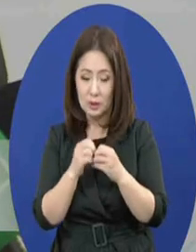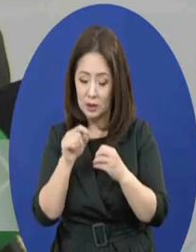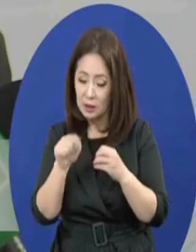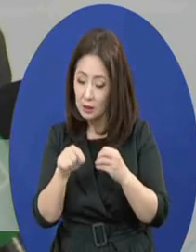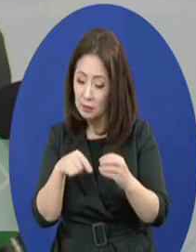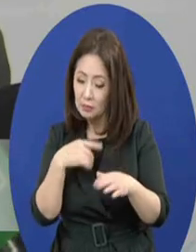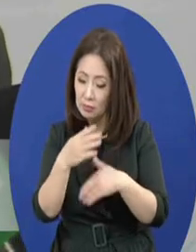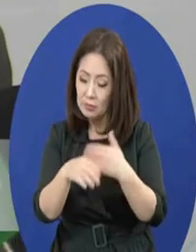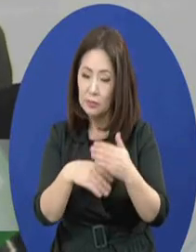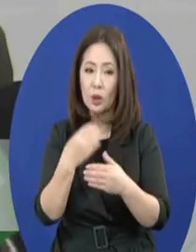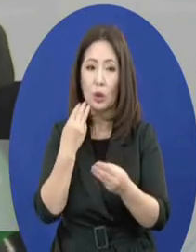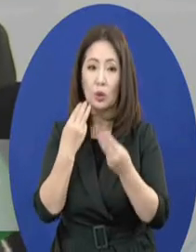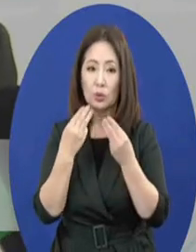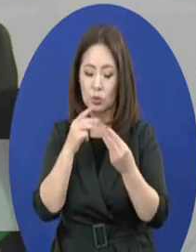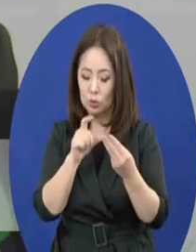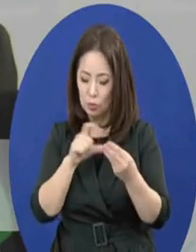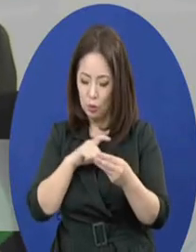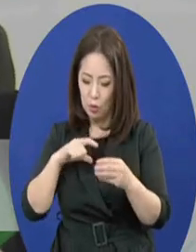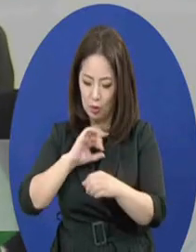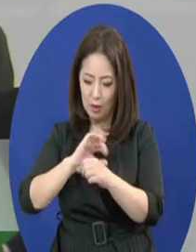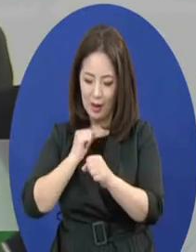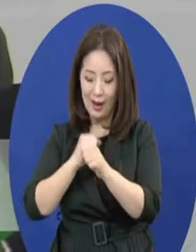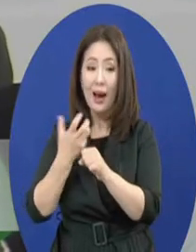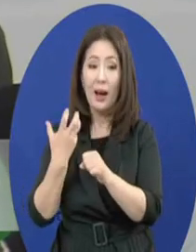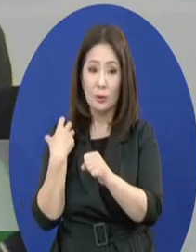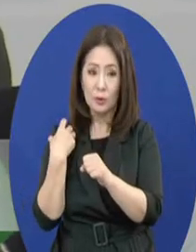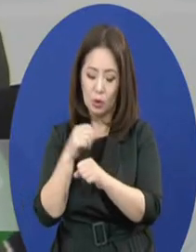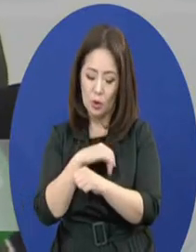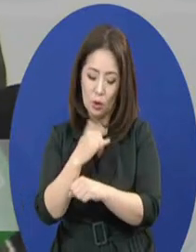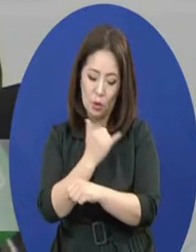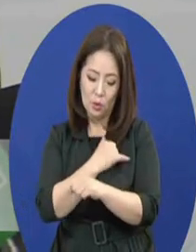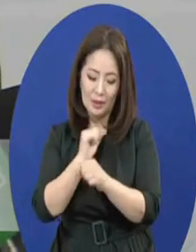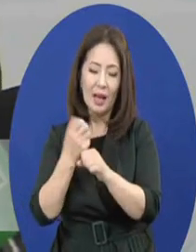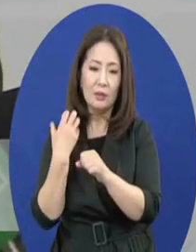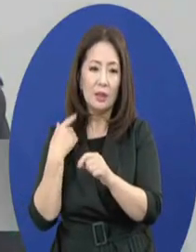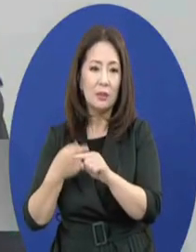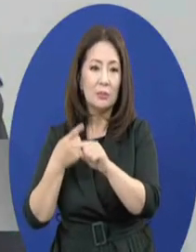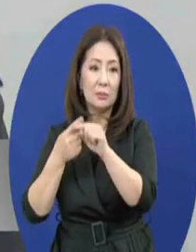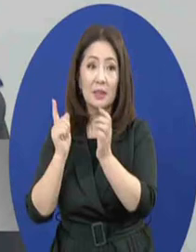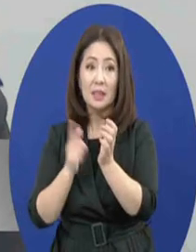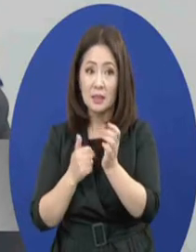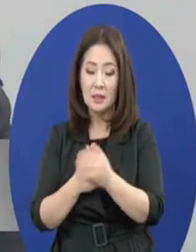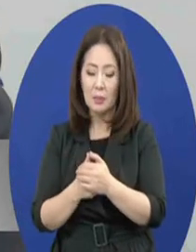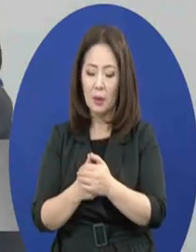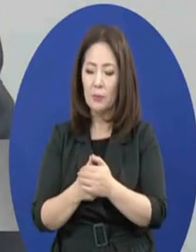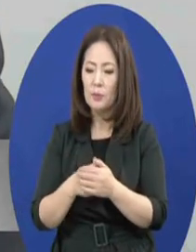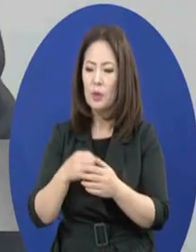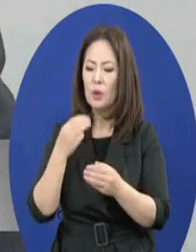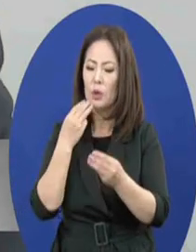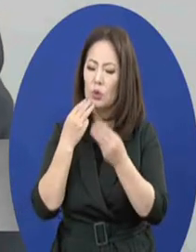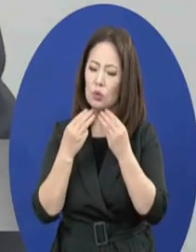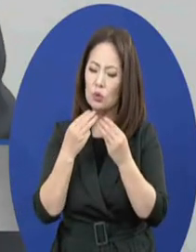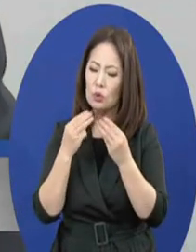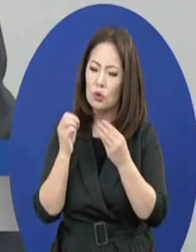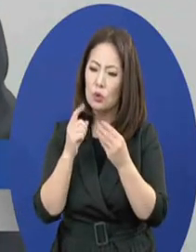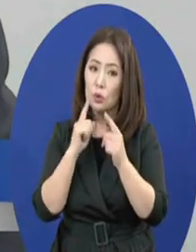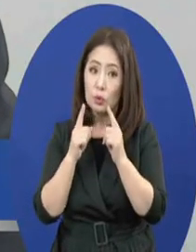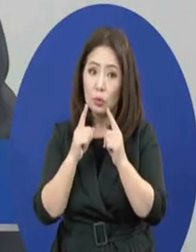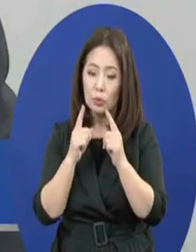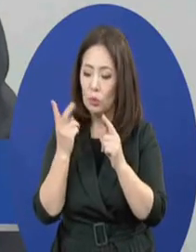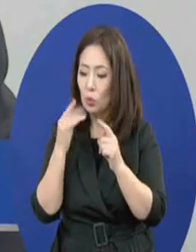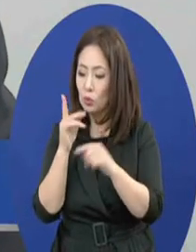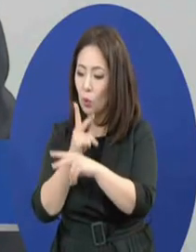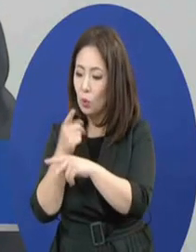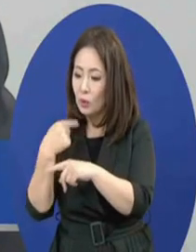тэр хэмжээгээр шүүхч нар өөрсдөө хариуцлага жиж өөрийнхөө удирдлага хариуцлагаа дээшлүүлэх шаардлагатай болсон. Шүүхийн ерөнхий үндсэн хуулийн дагуу шүүхийн